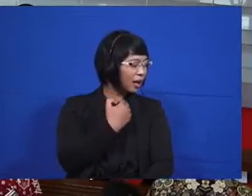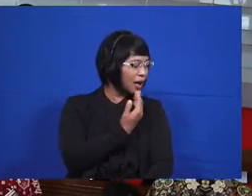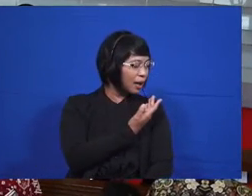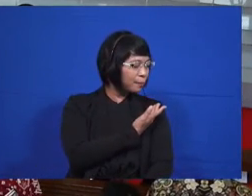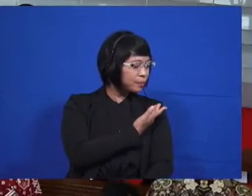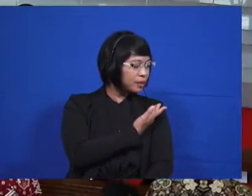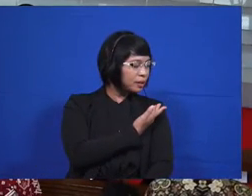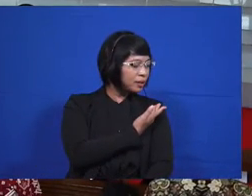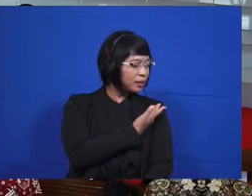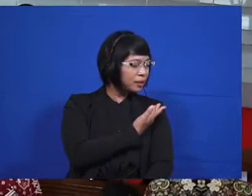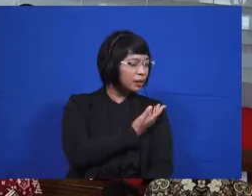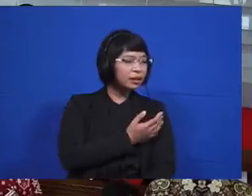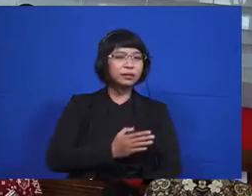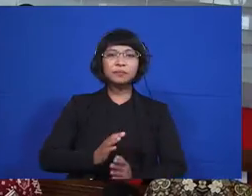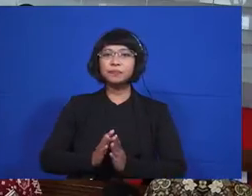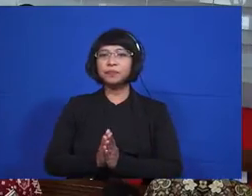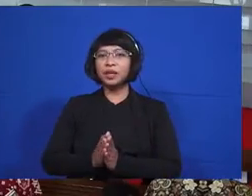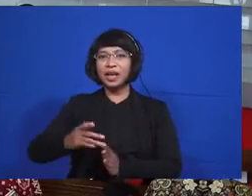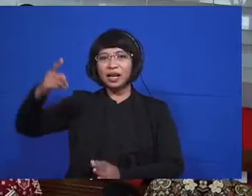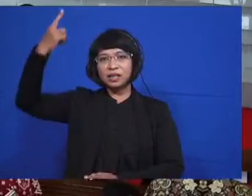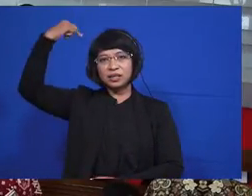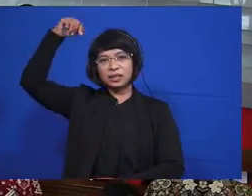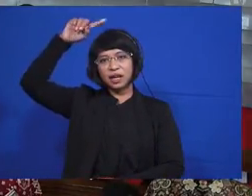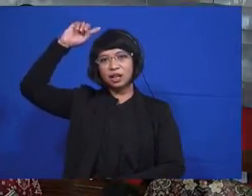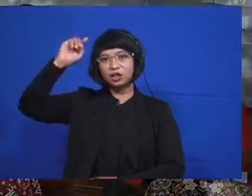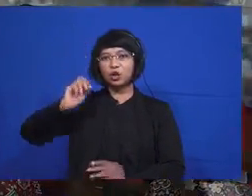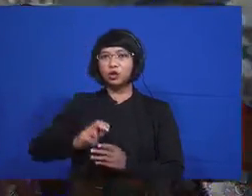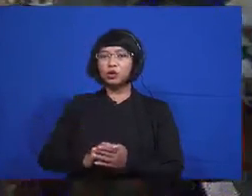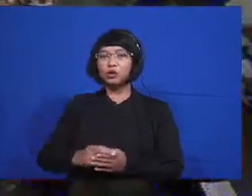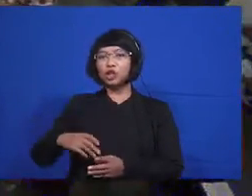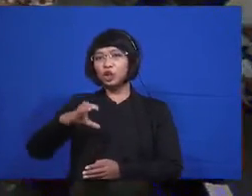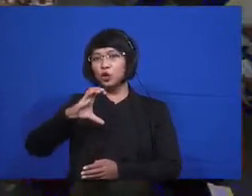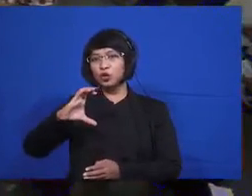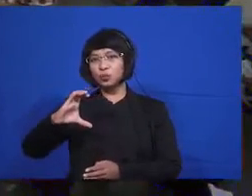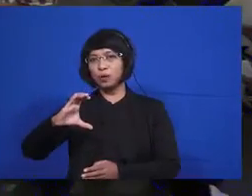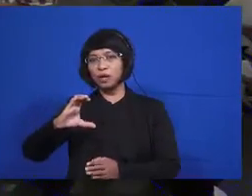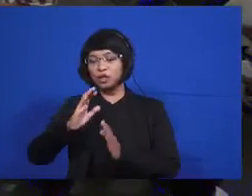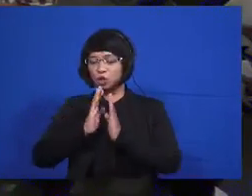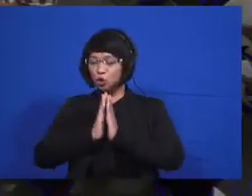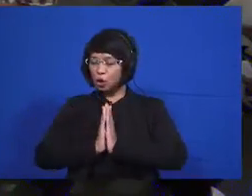doakanlah kami. Santo Cosmas,